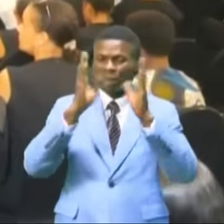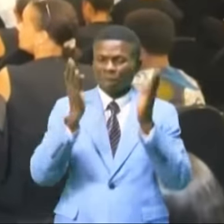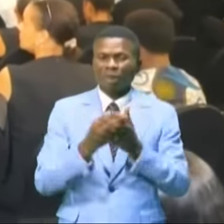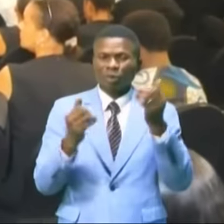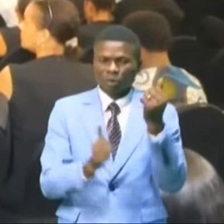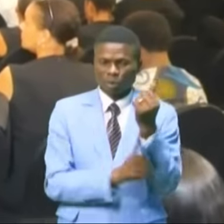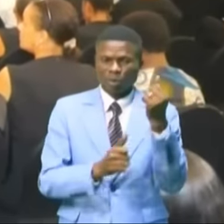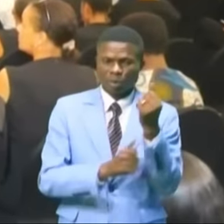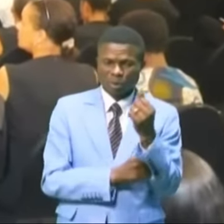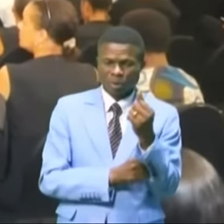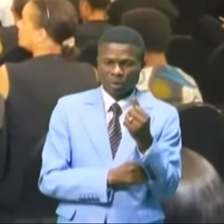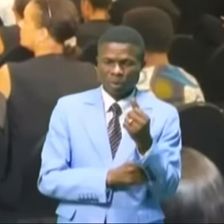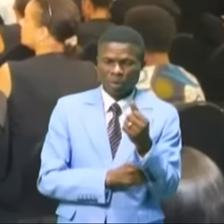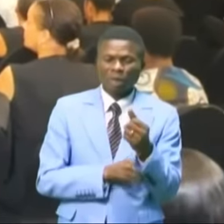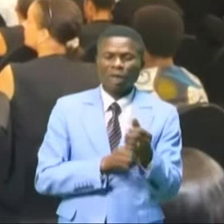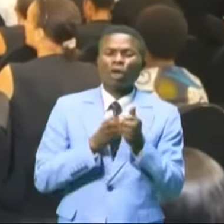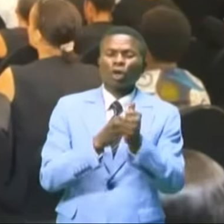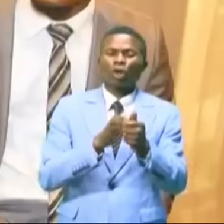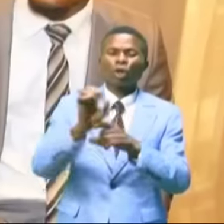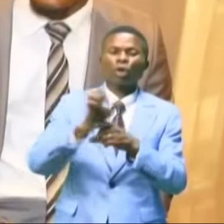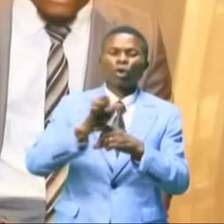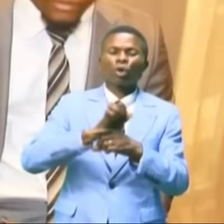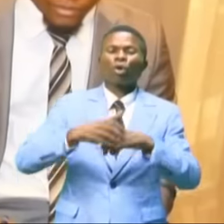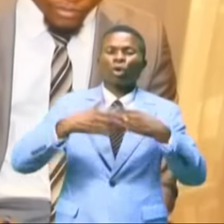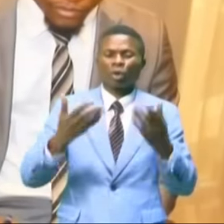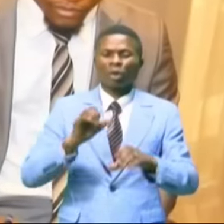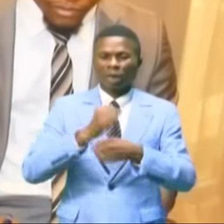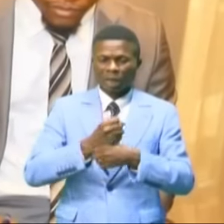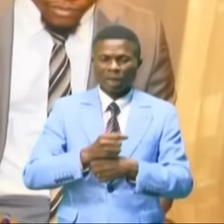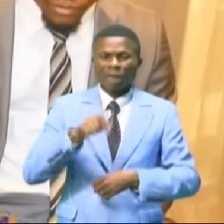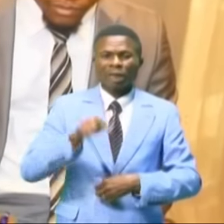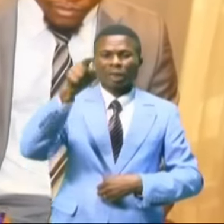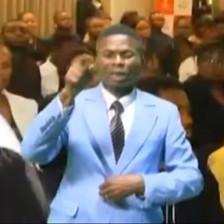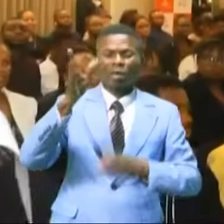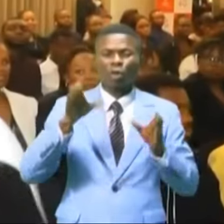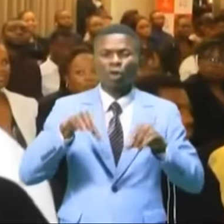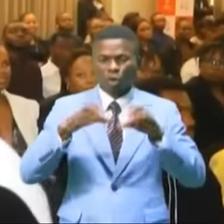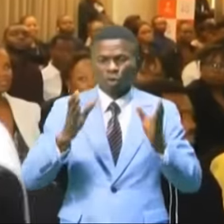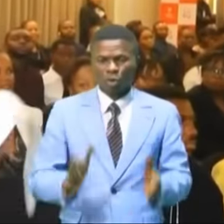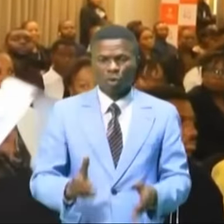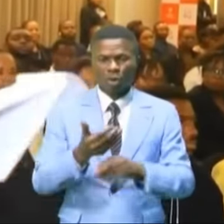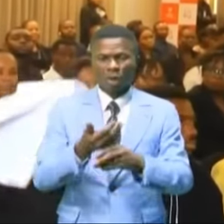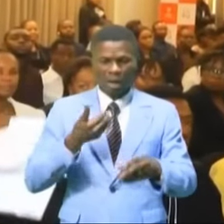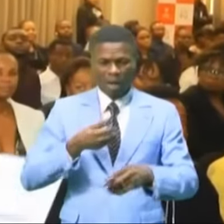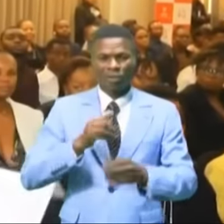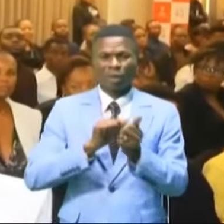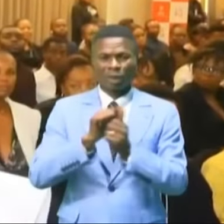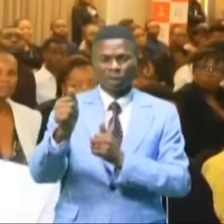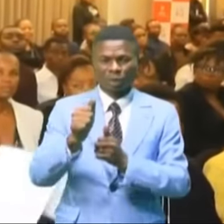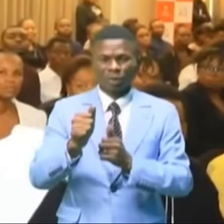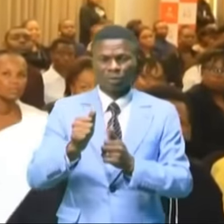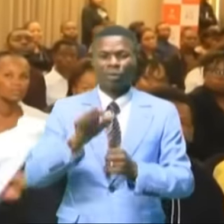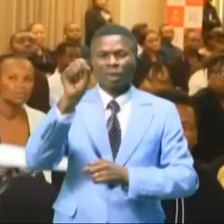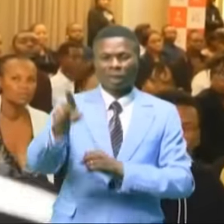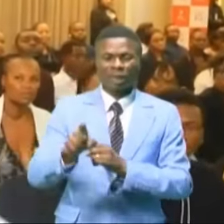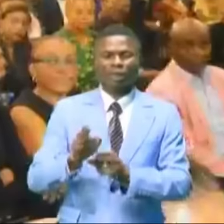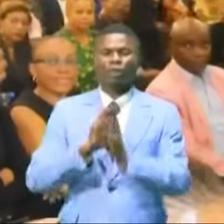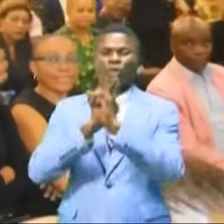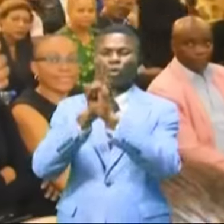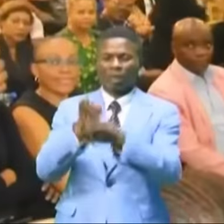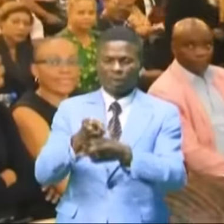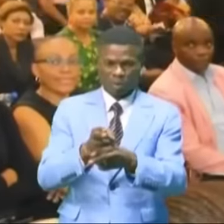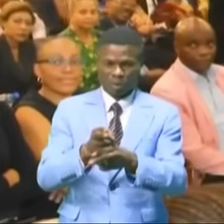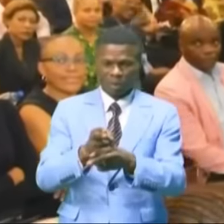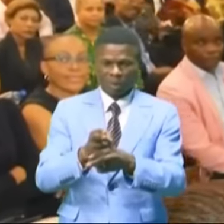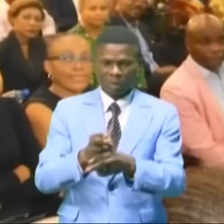l'assistance sur le coaching pour créer des millionnaires congolais avant de passer au jeu des questions-réponses.